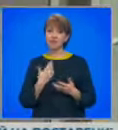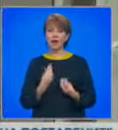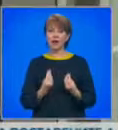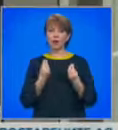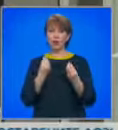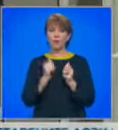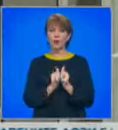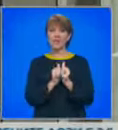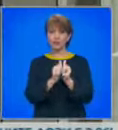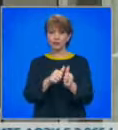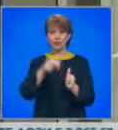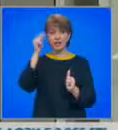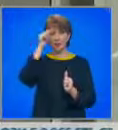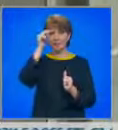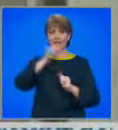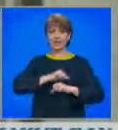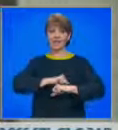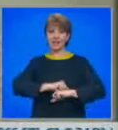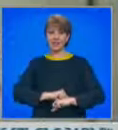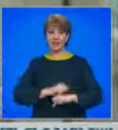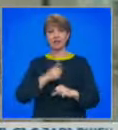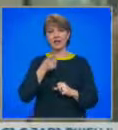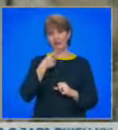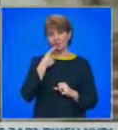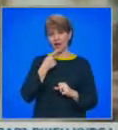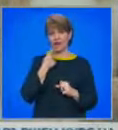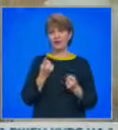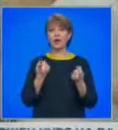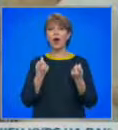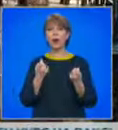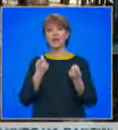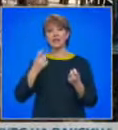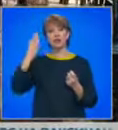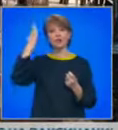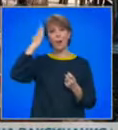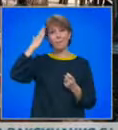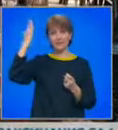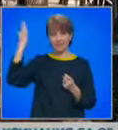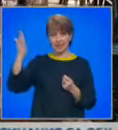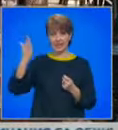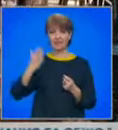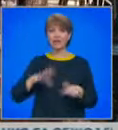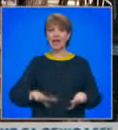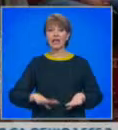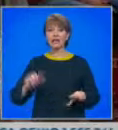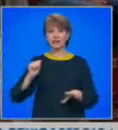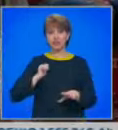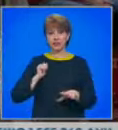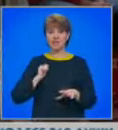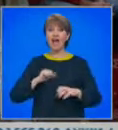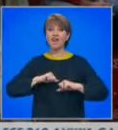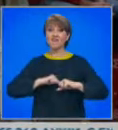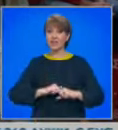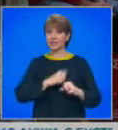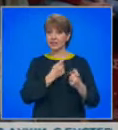българските власти по въпросите на сигурността, отбелязва високопоставен служител на Гръцкото министерство на гражданската защита. Гръцките власти заявиха, че